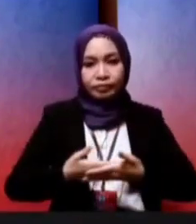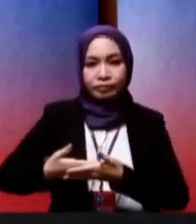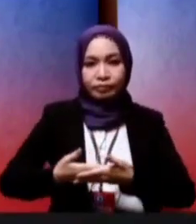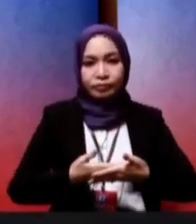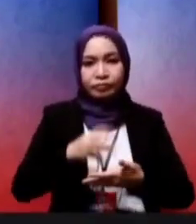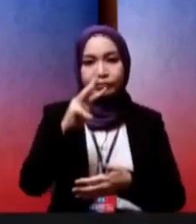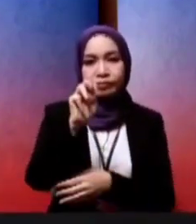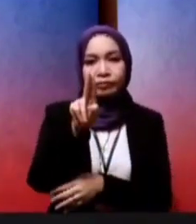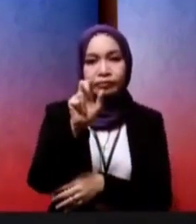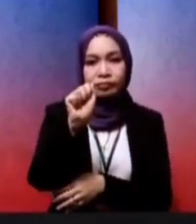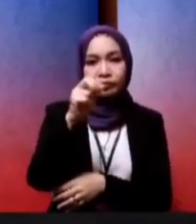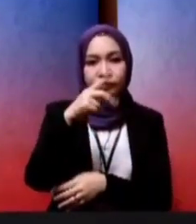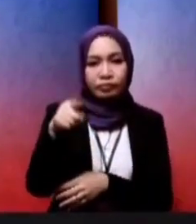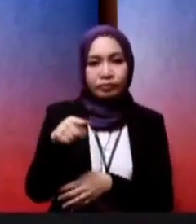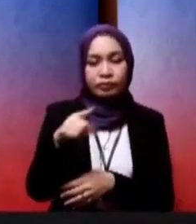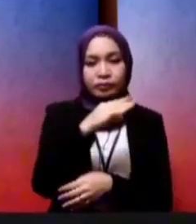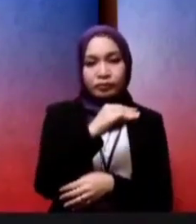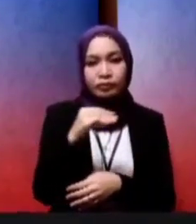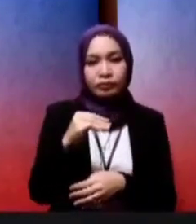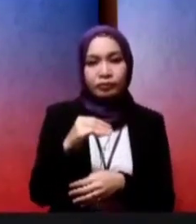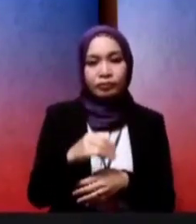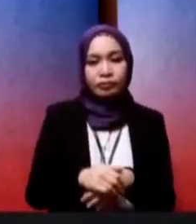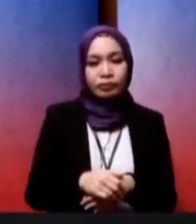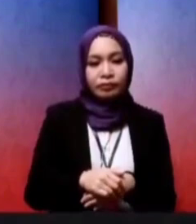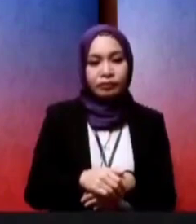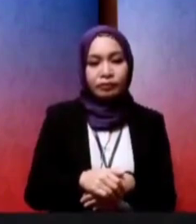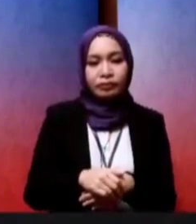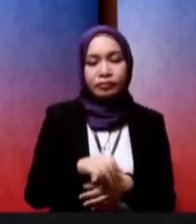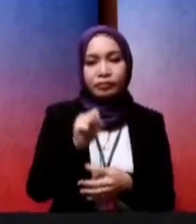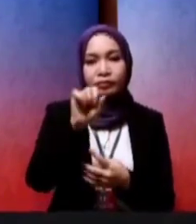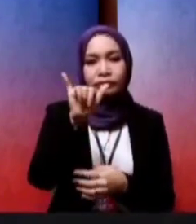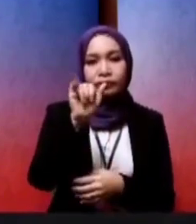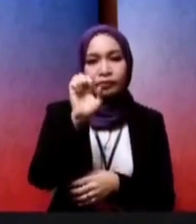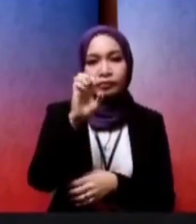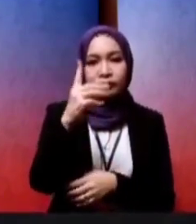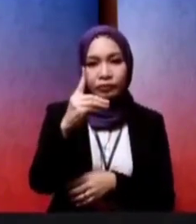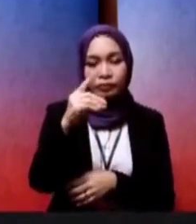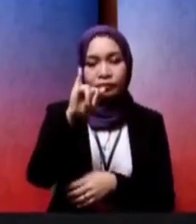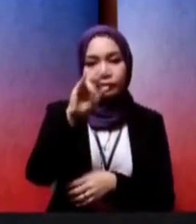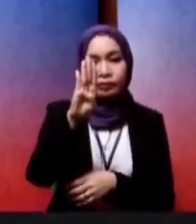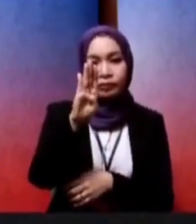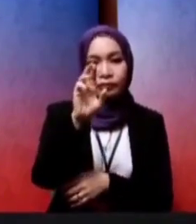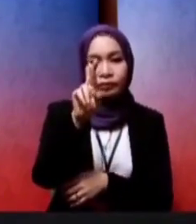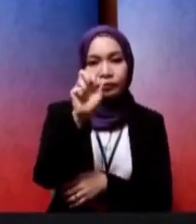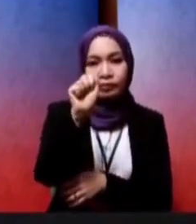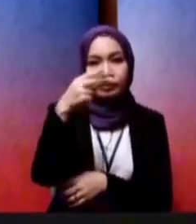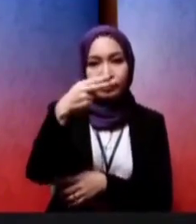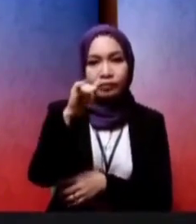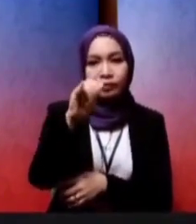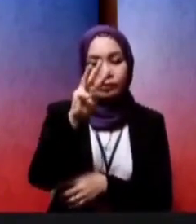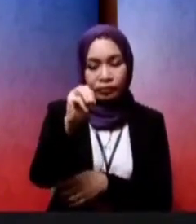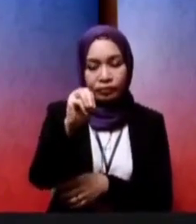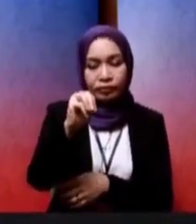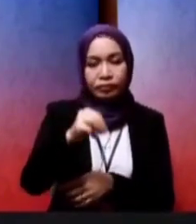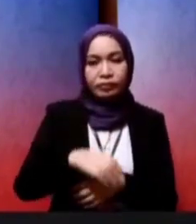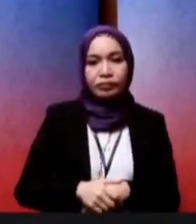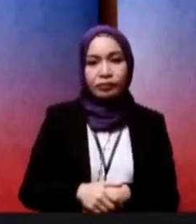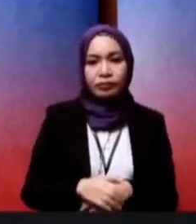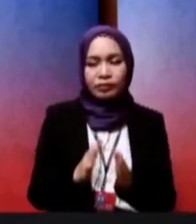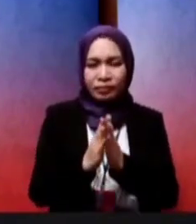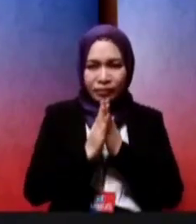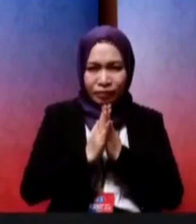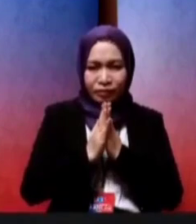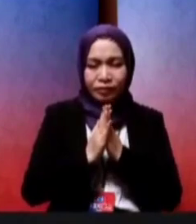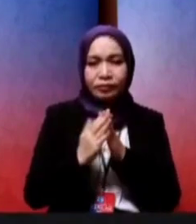Ibrahim Baru saja datang ke Malaysia mengajak kita mengajak negara kita dikatakan negara kita bila doakan